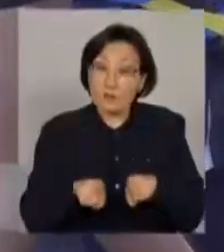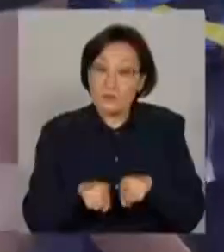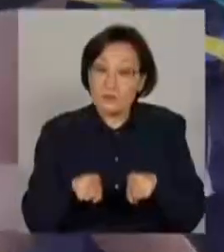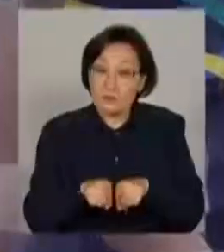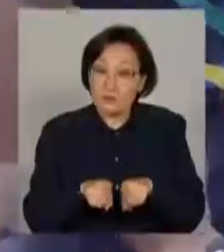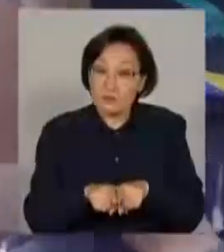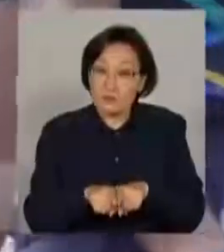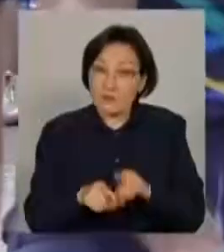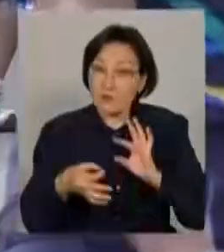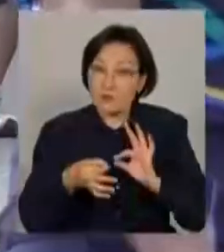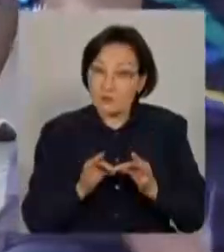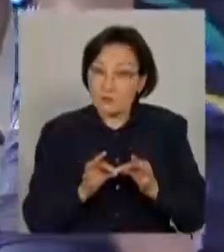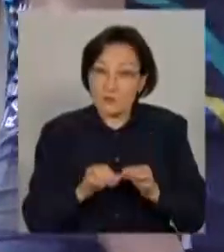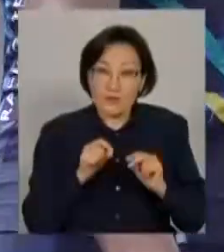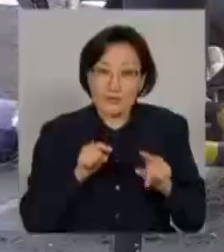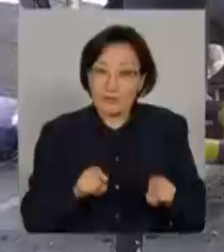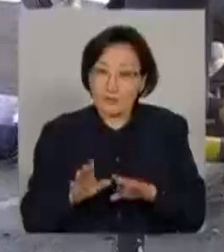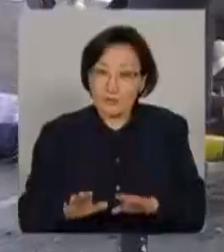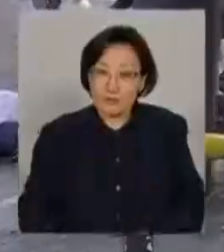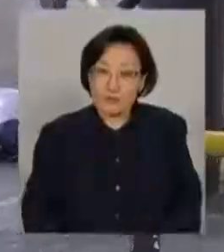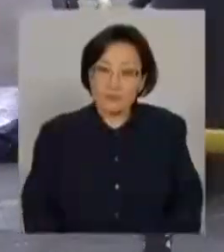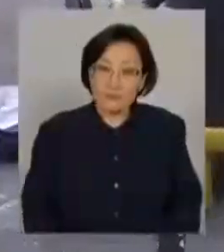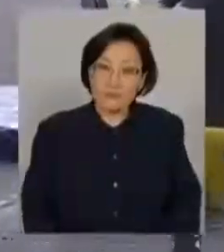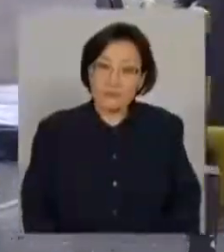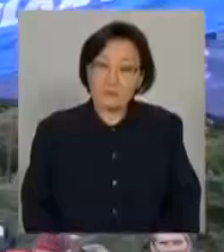вызов ничуть не испугал.